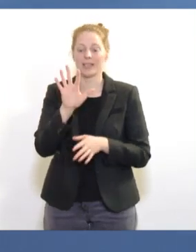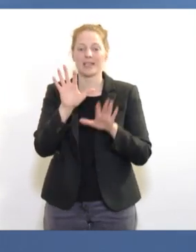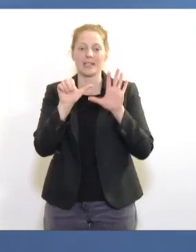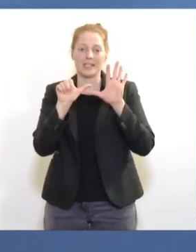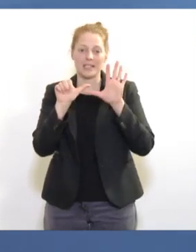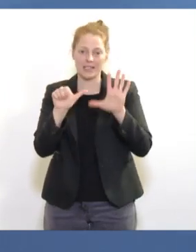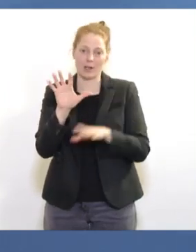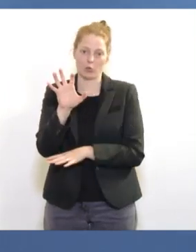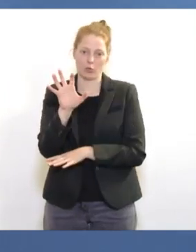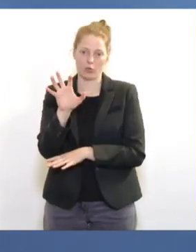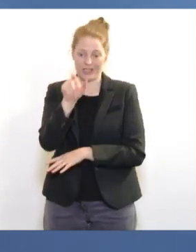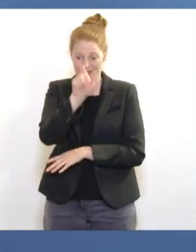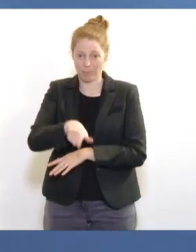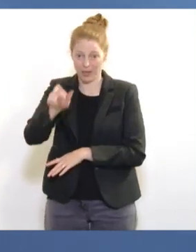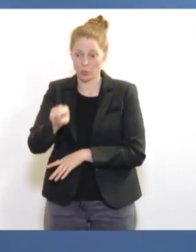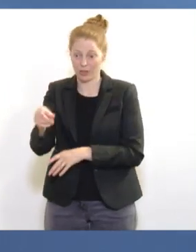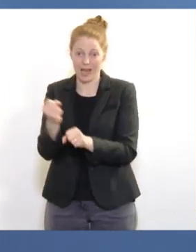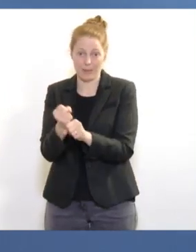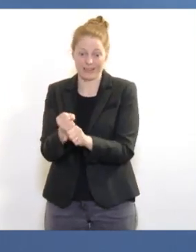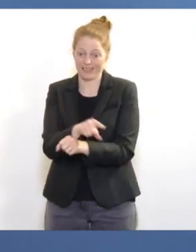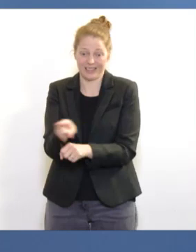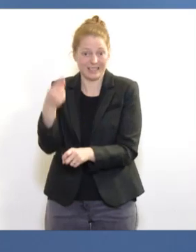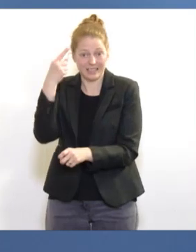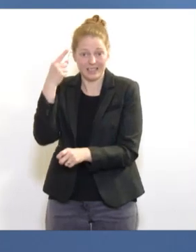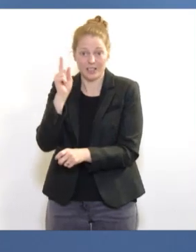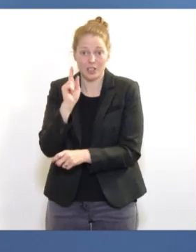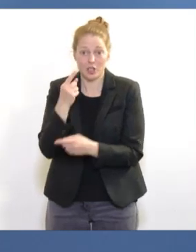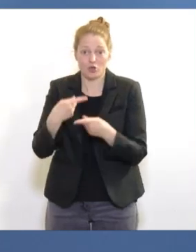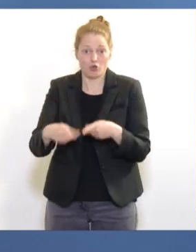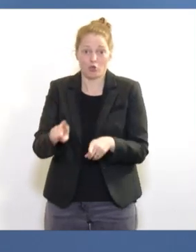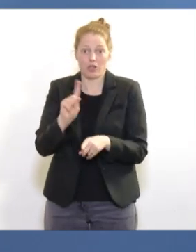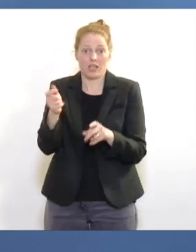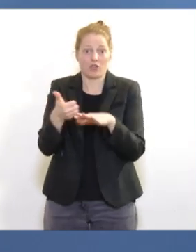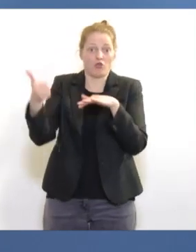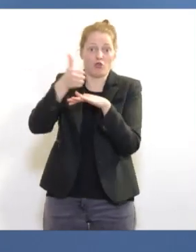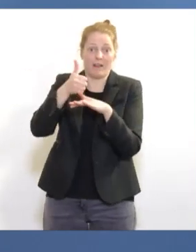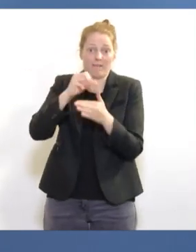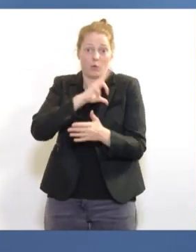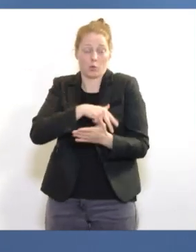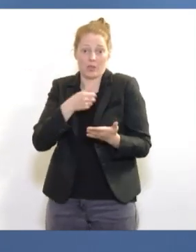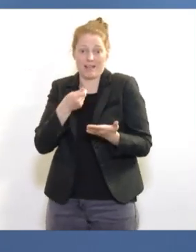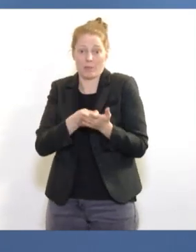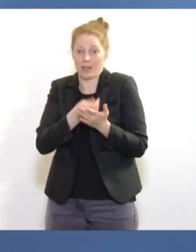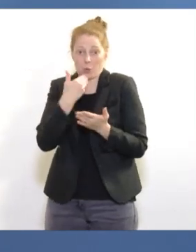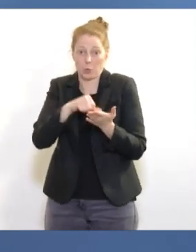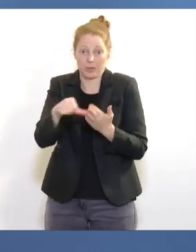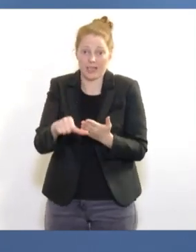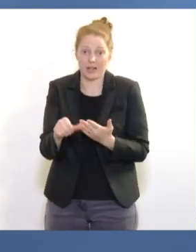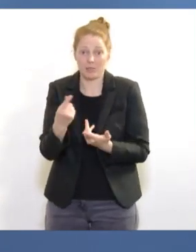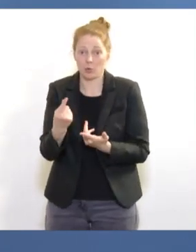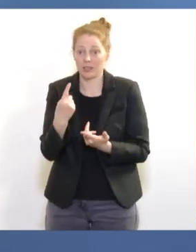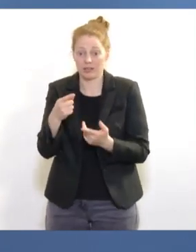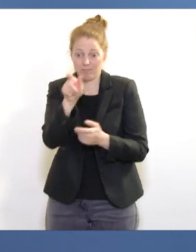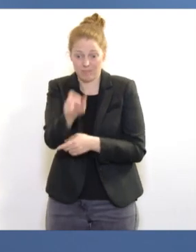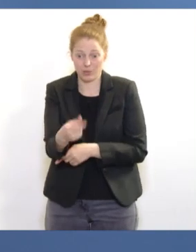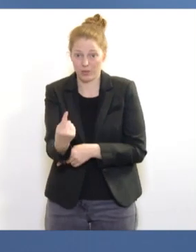4.456 Salarien geholt, die nicht dafür können, dass hier Betriebe die Schachsozialen nicht bezahlen.